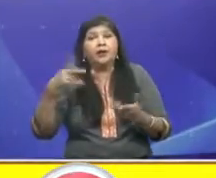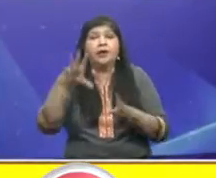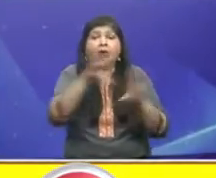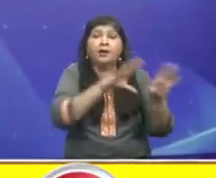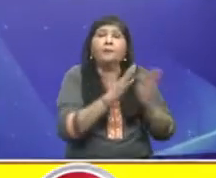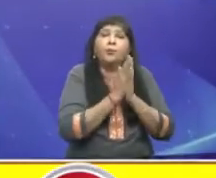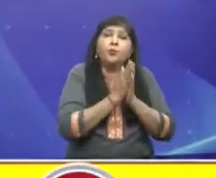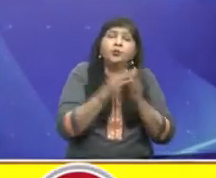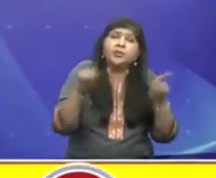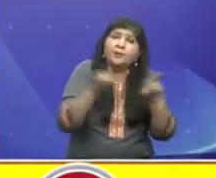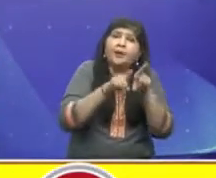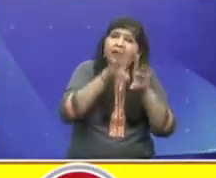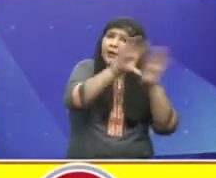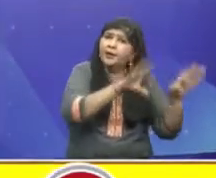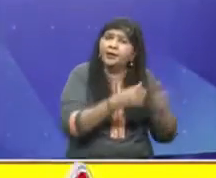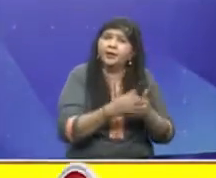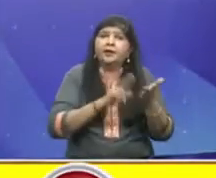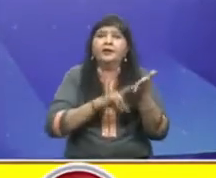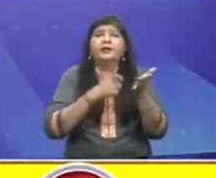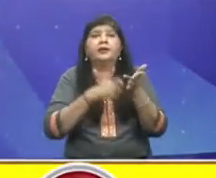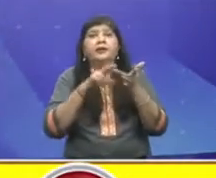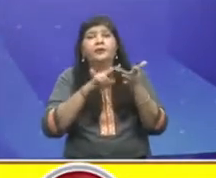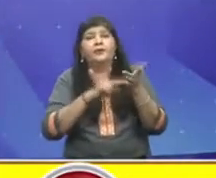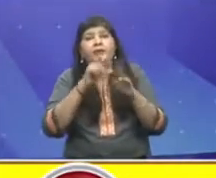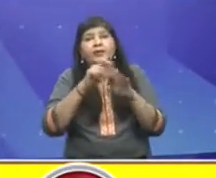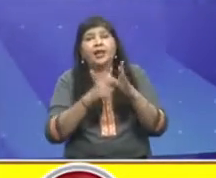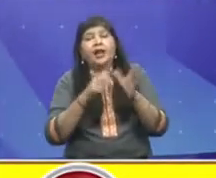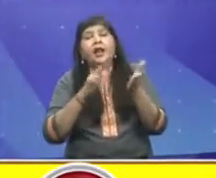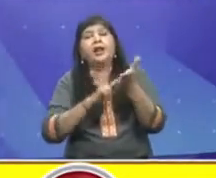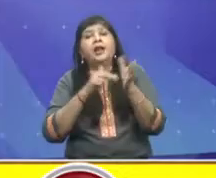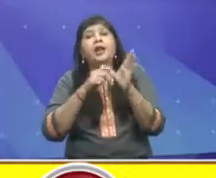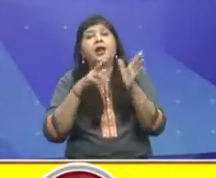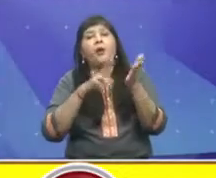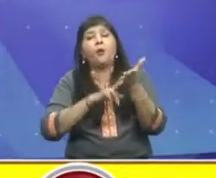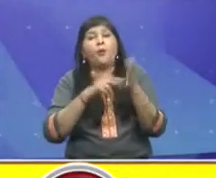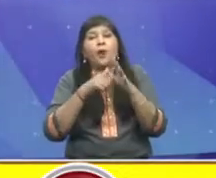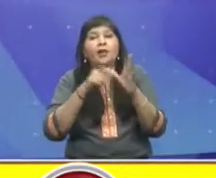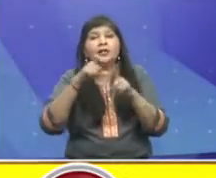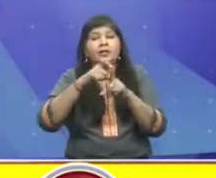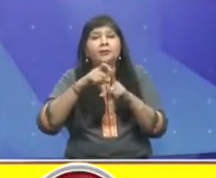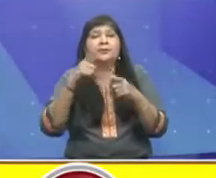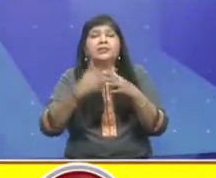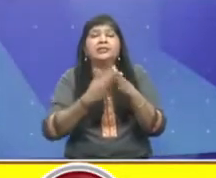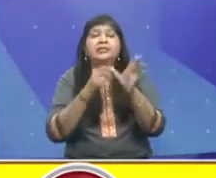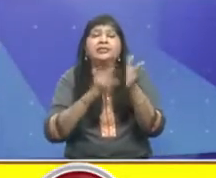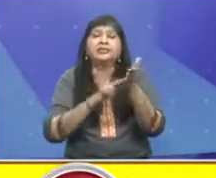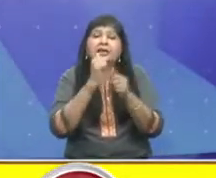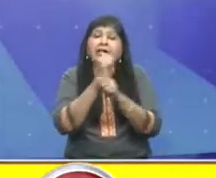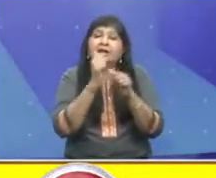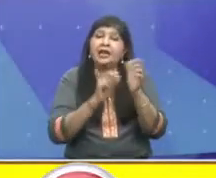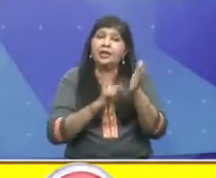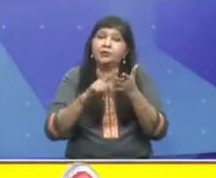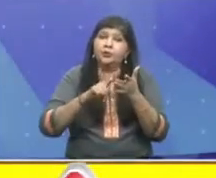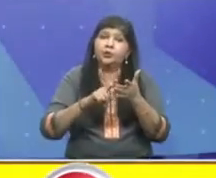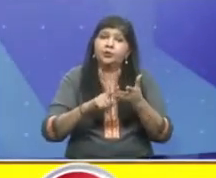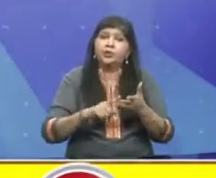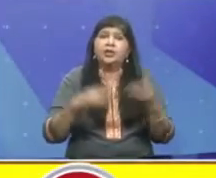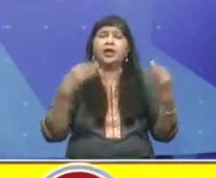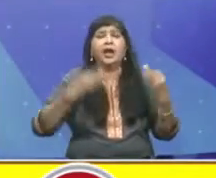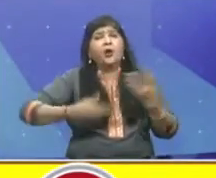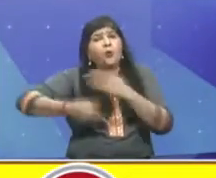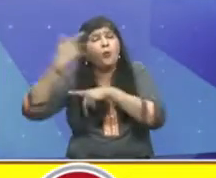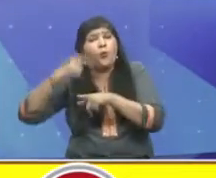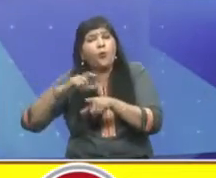तीर्थस्थलों वृंदावन, नवाद्वीप और जगन्नाथपुरी की परंपरा और संस्कृति की झलक देखने को मिलती